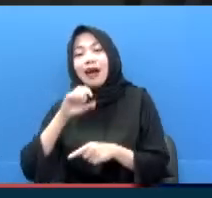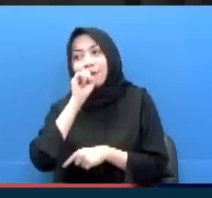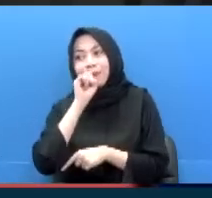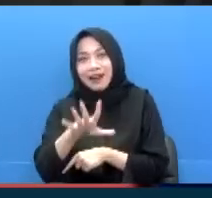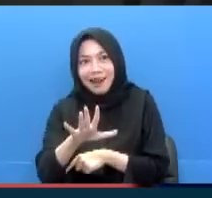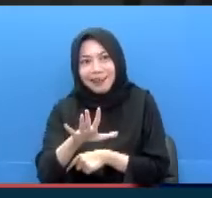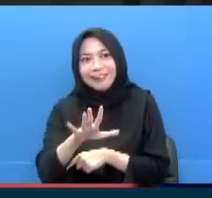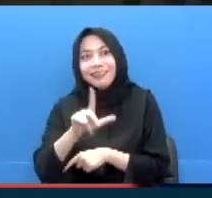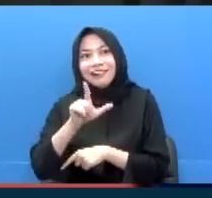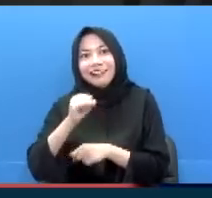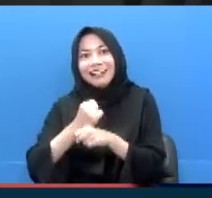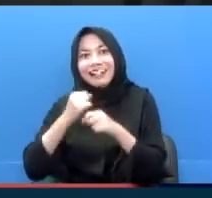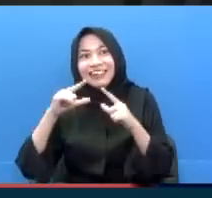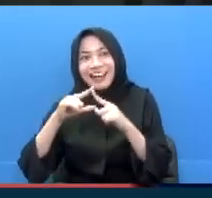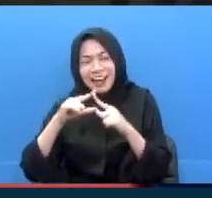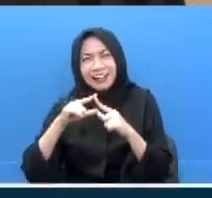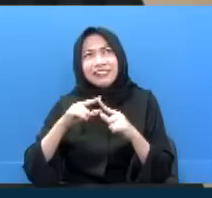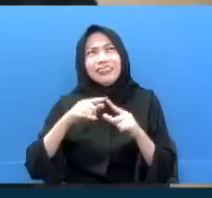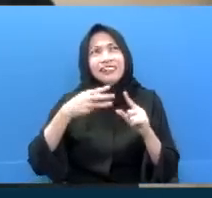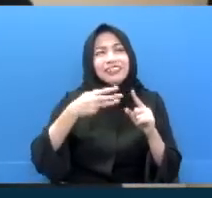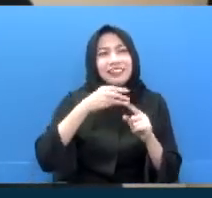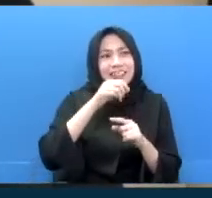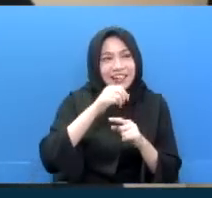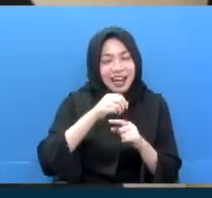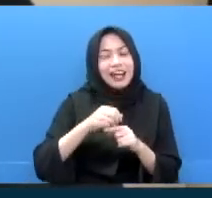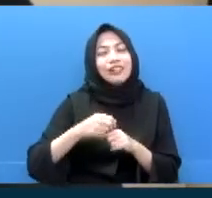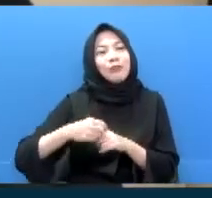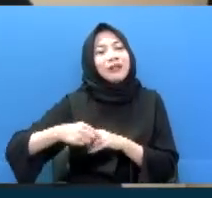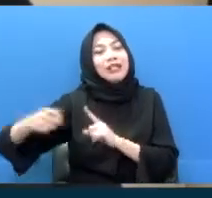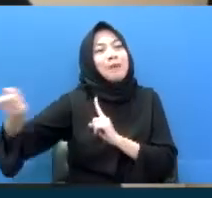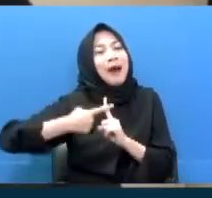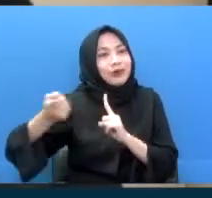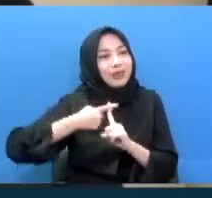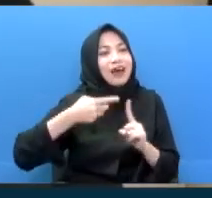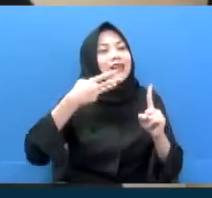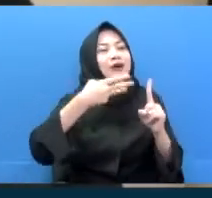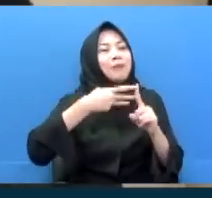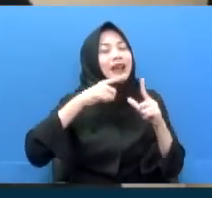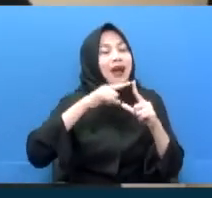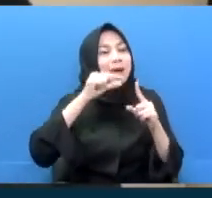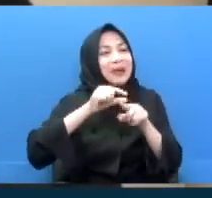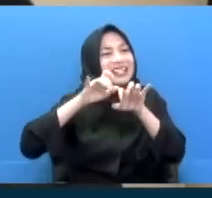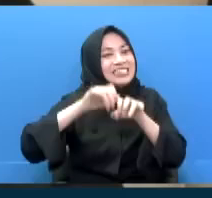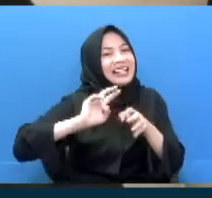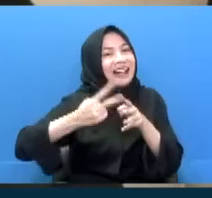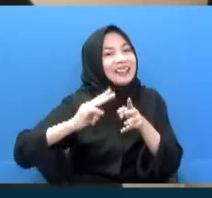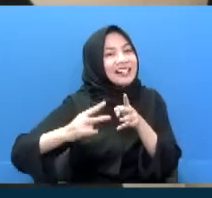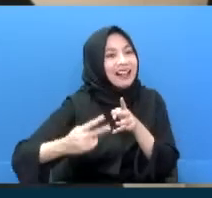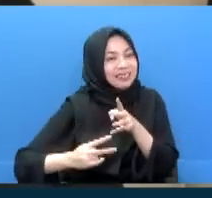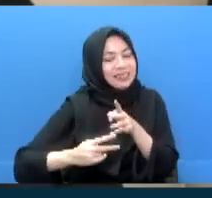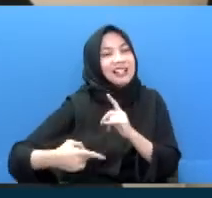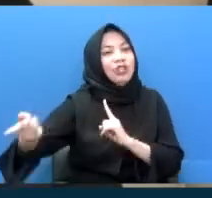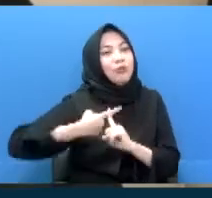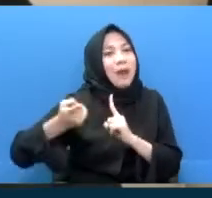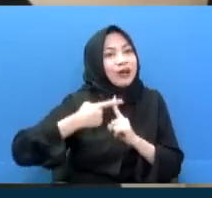Rudiana menyuruh dia menjadi saksi BAP akhirnya disuruh oleh aparat keamanan lainnya untuk pada akhirnya mengikuti BAP yang sudah dibuat menurut anda